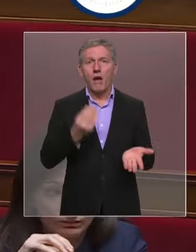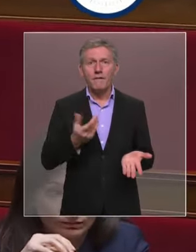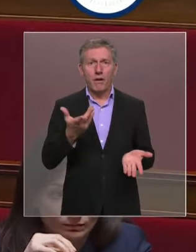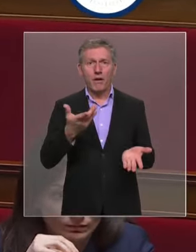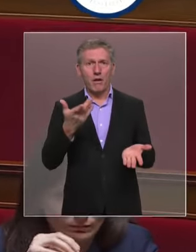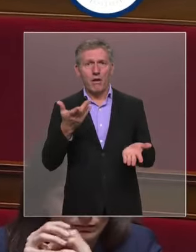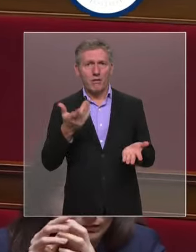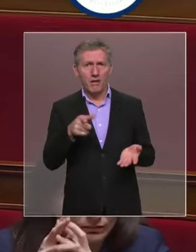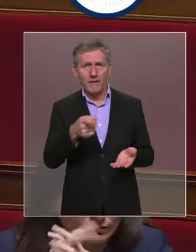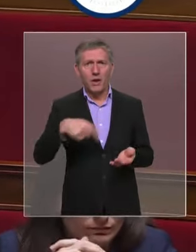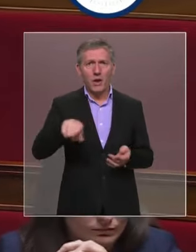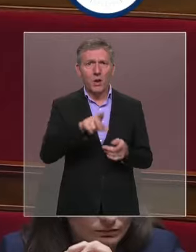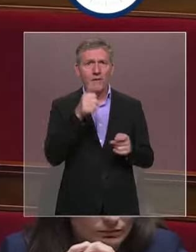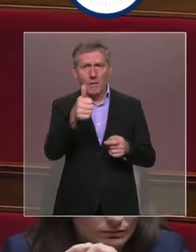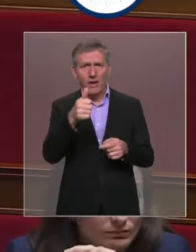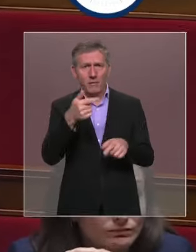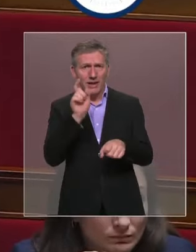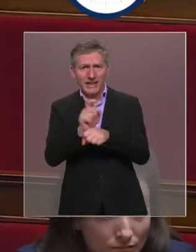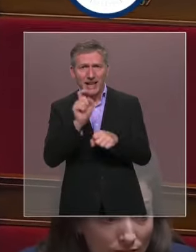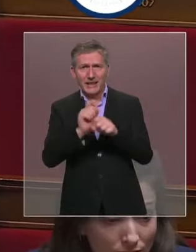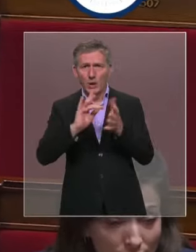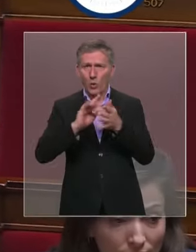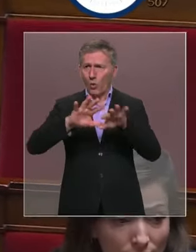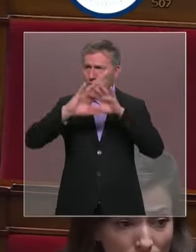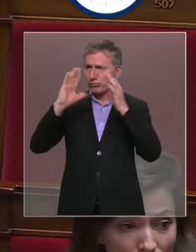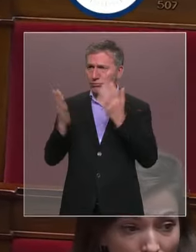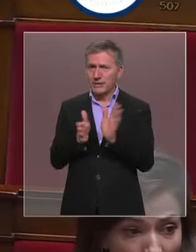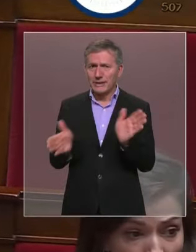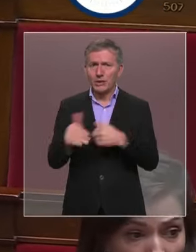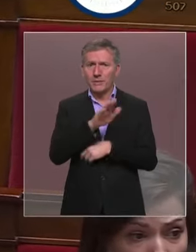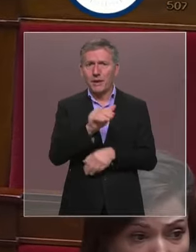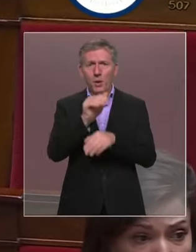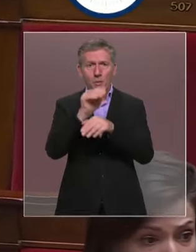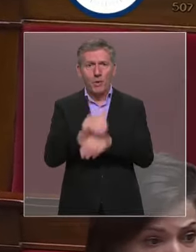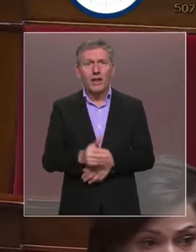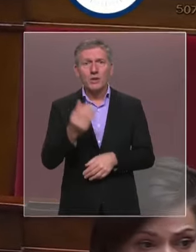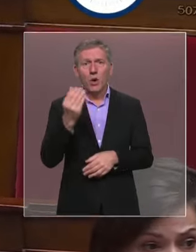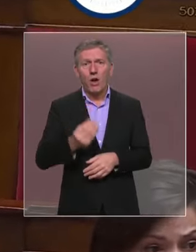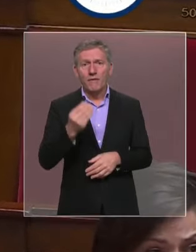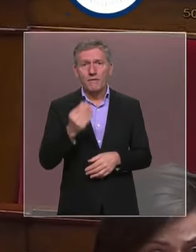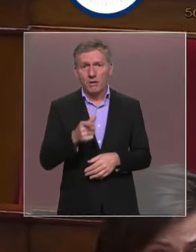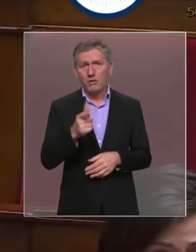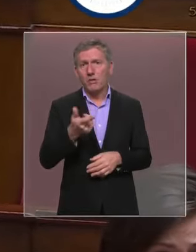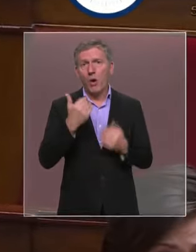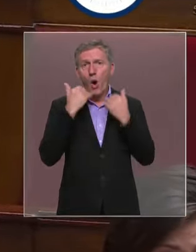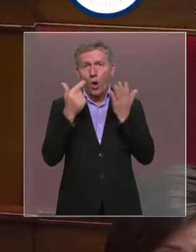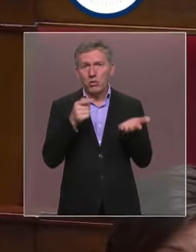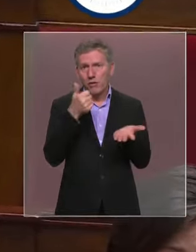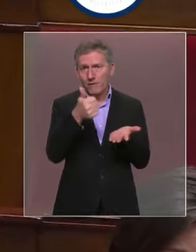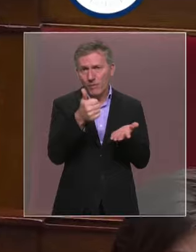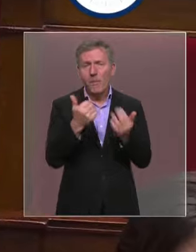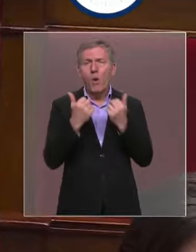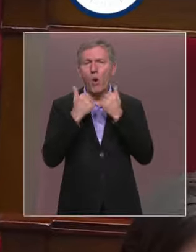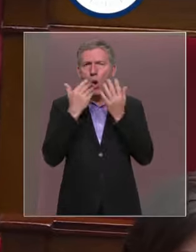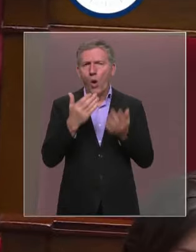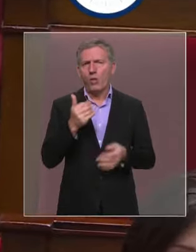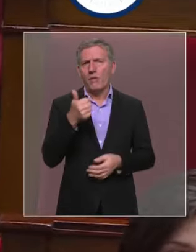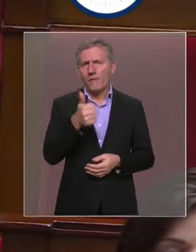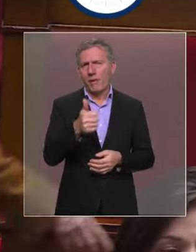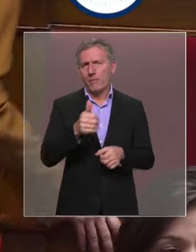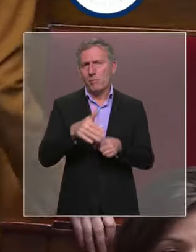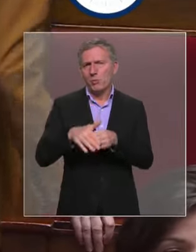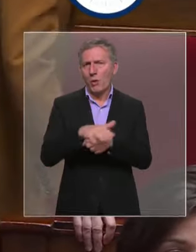vous qui posez l'opprobre sur tout le secteur de la protection de l'enfance. Honte à vous, Madame la Ministre.